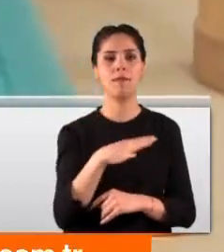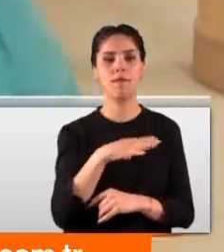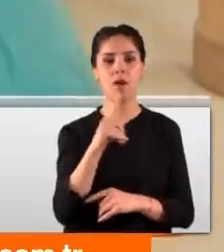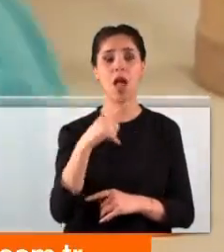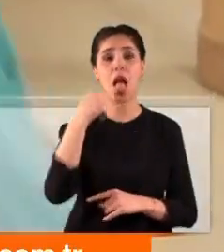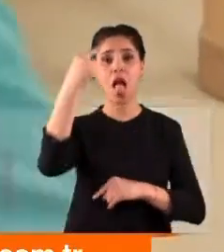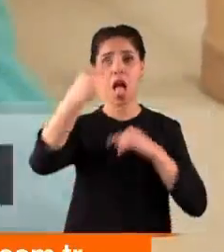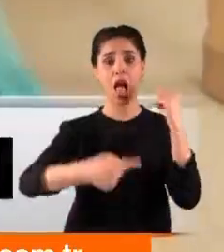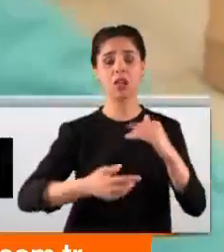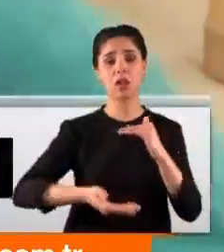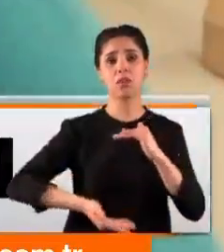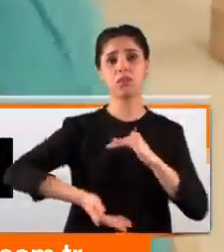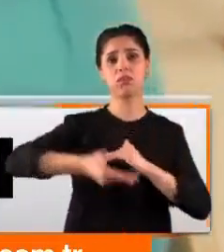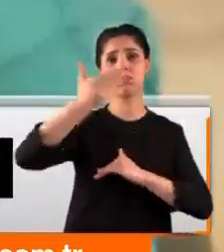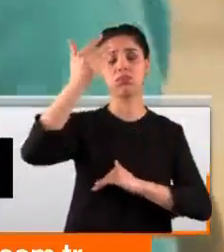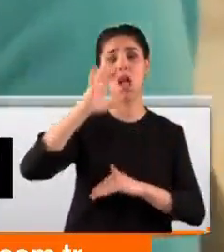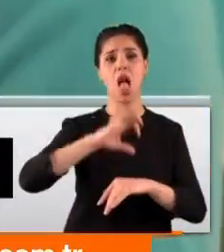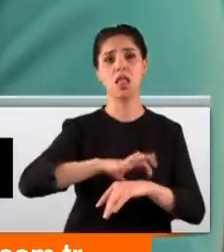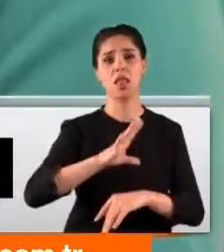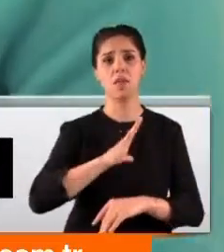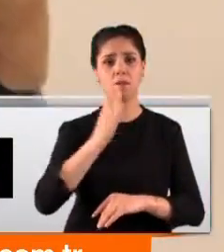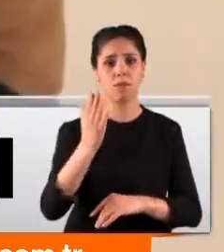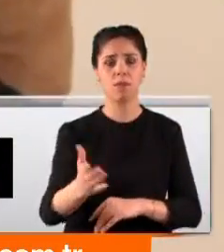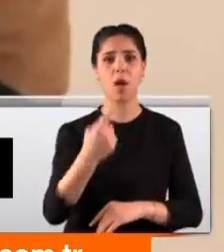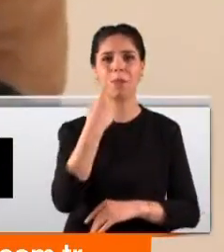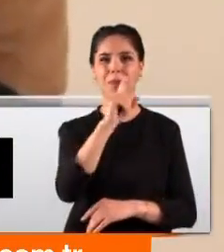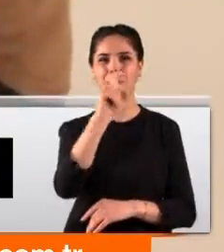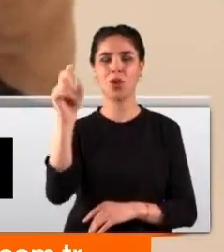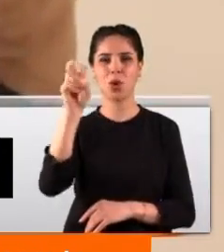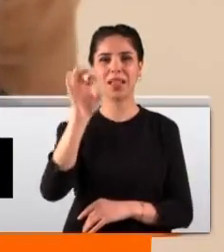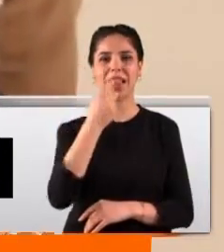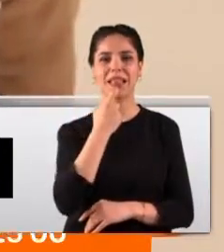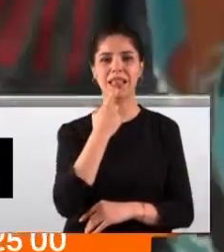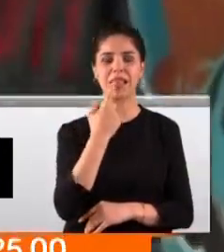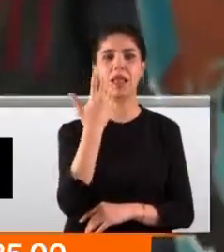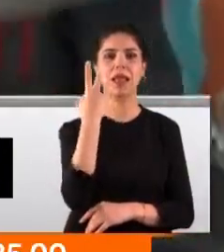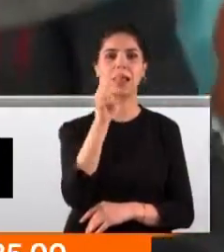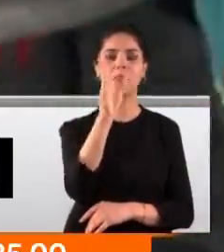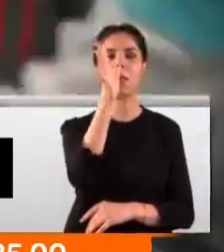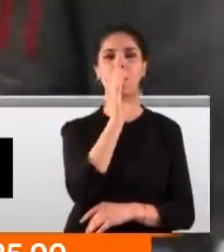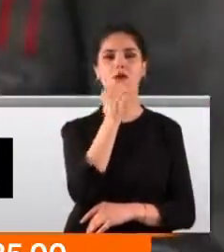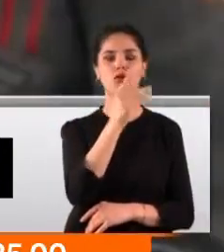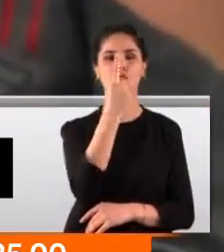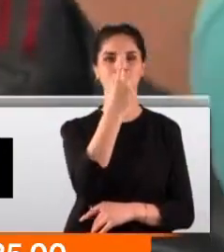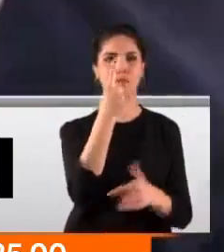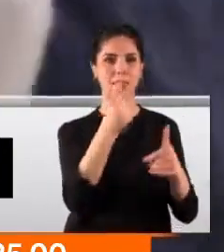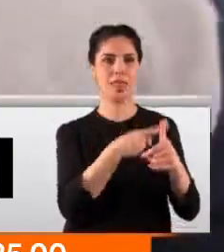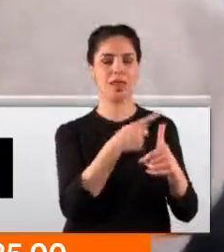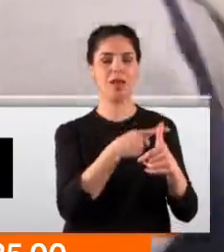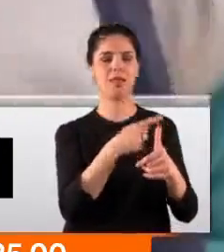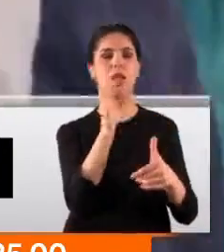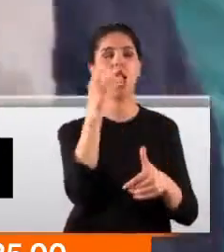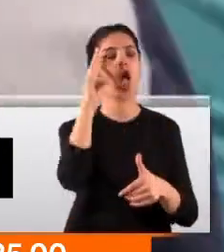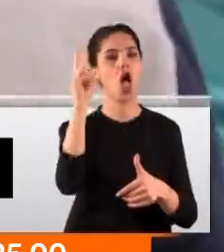geçen yıl giderek yükselen bir olgu otizm. 1980'li yıllarda her 2500 çocuktan birine otizm